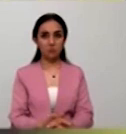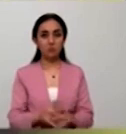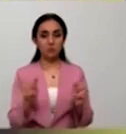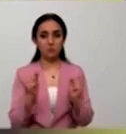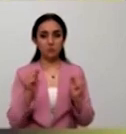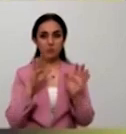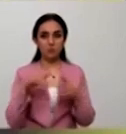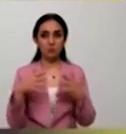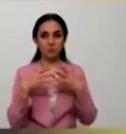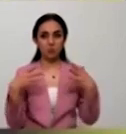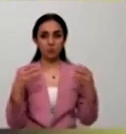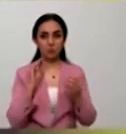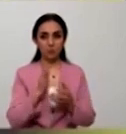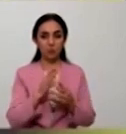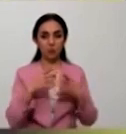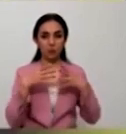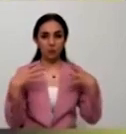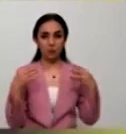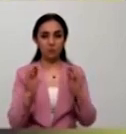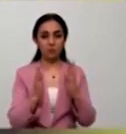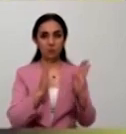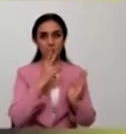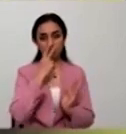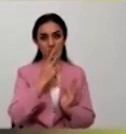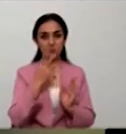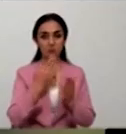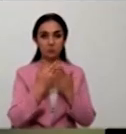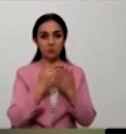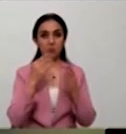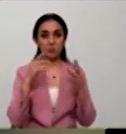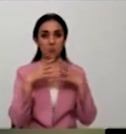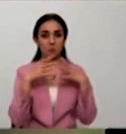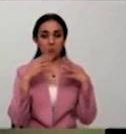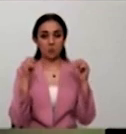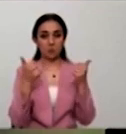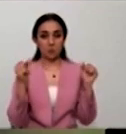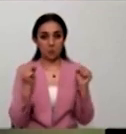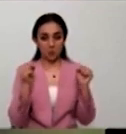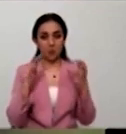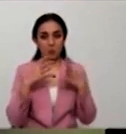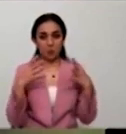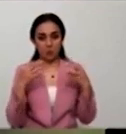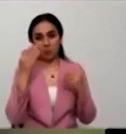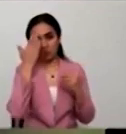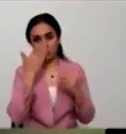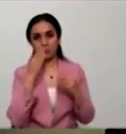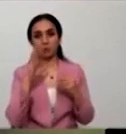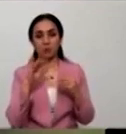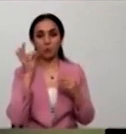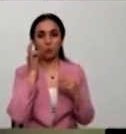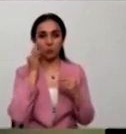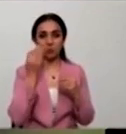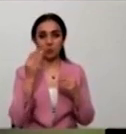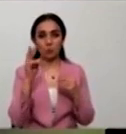keyin bahor keladi. Fasllar ketma-ketligiga nazar soladigan bo'lsak, bu holda bizda qish, bahor, yoz va kuz